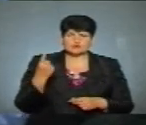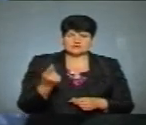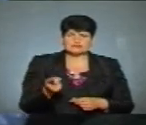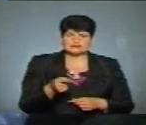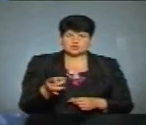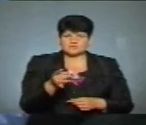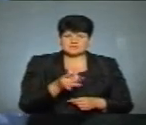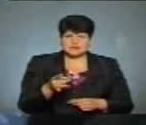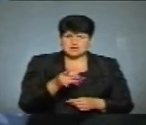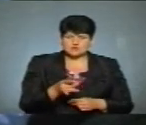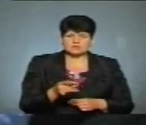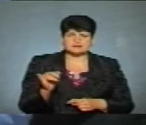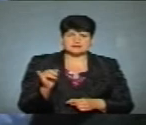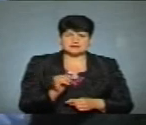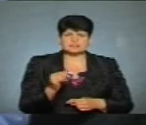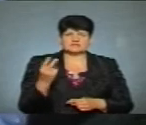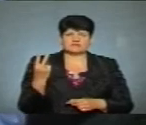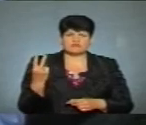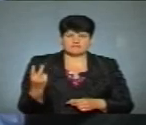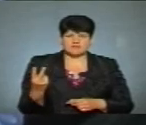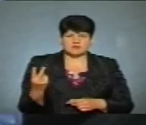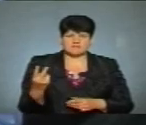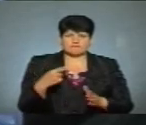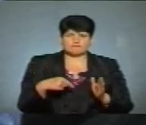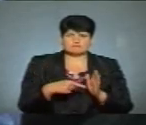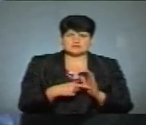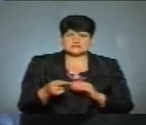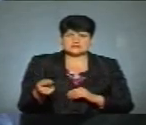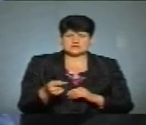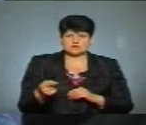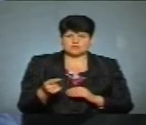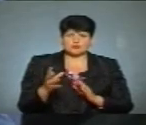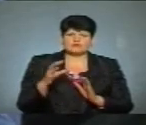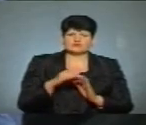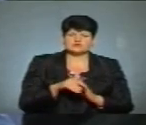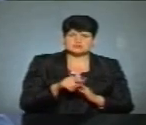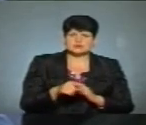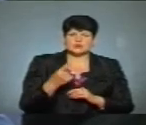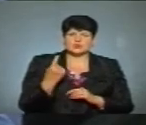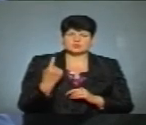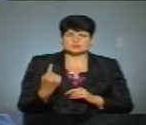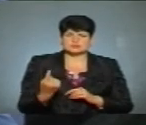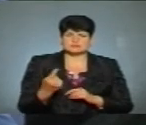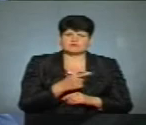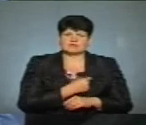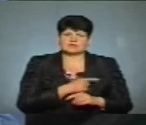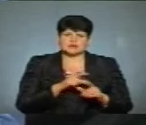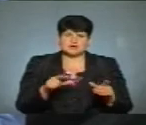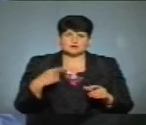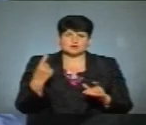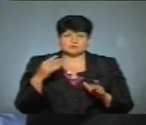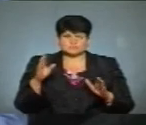Тернопільському районі і 2 в місті Тернополі, в тому числі один в лікарні